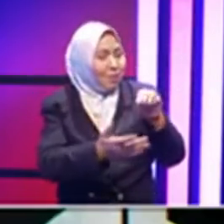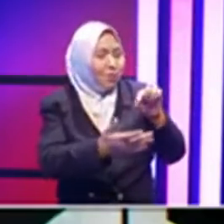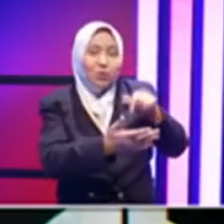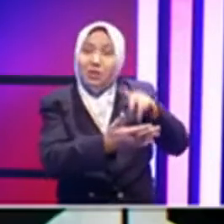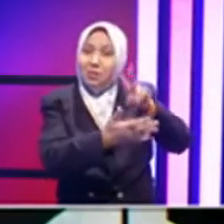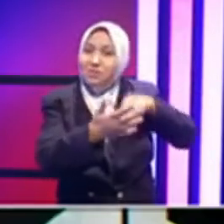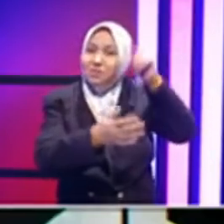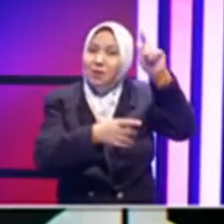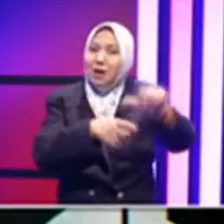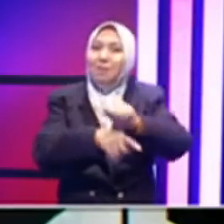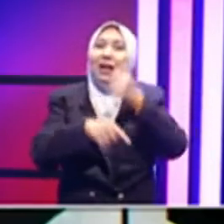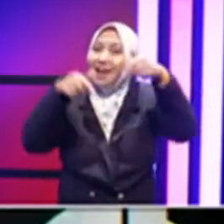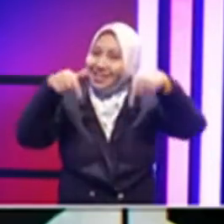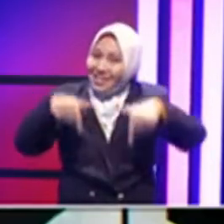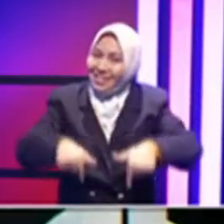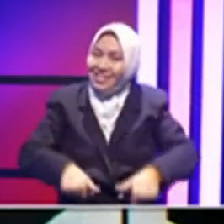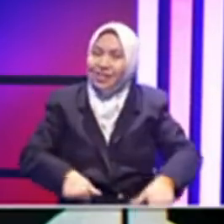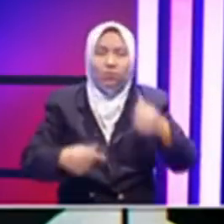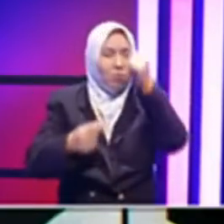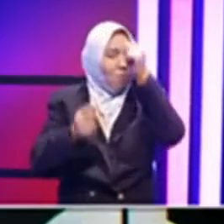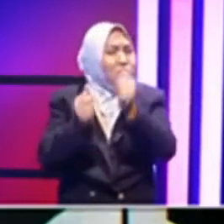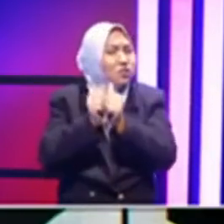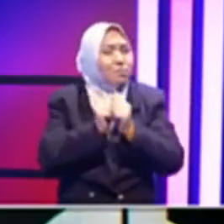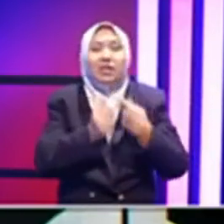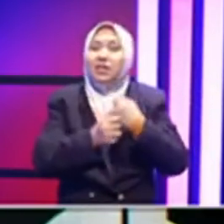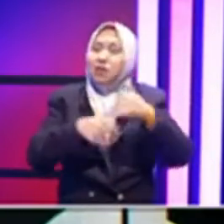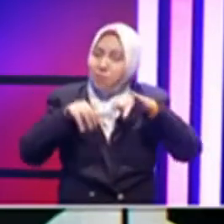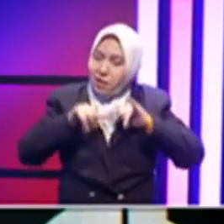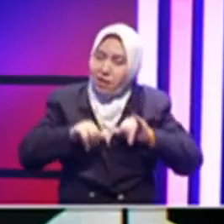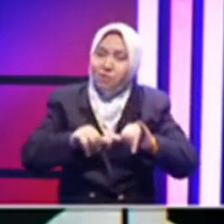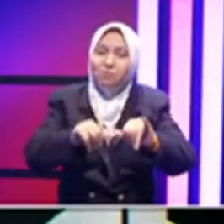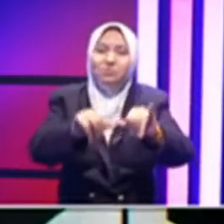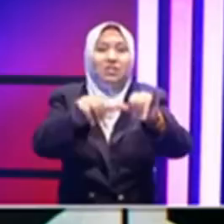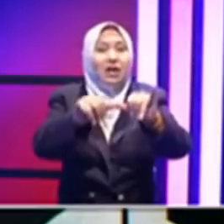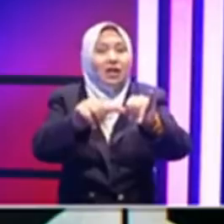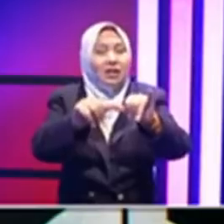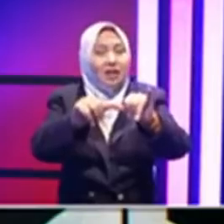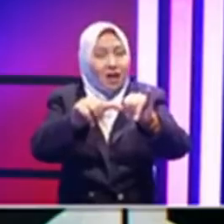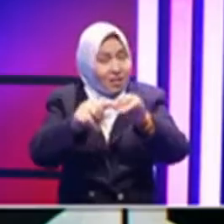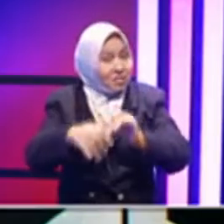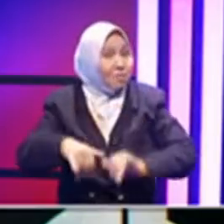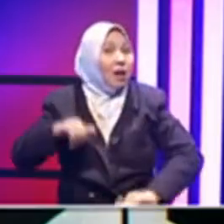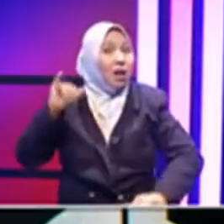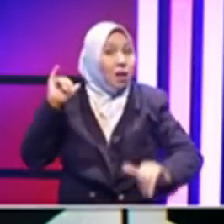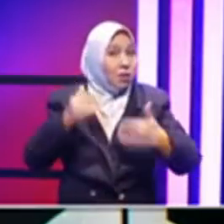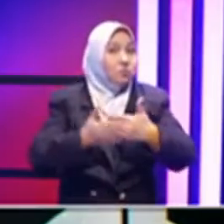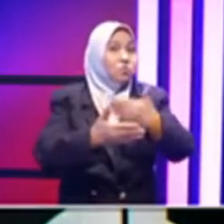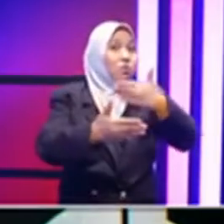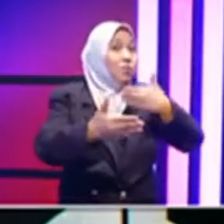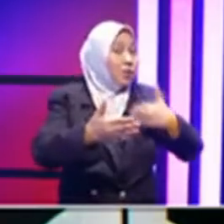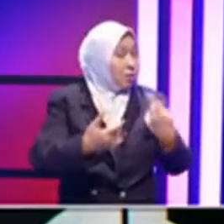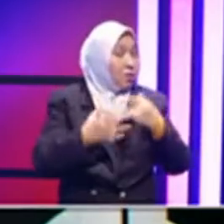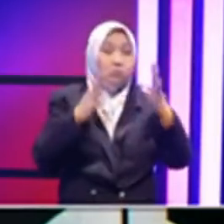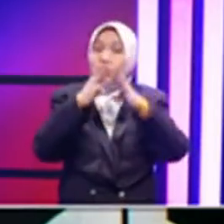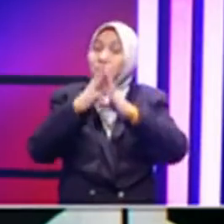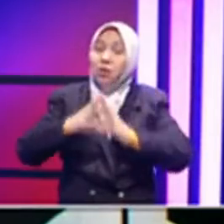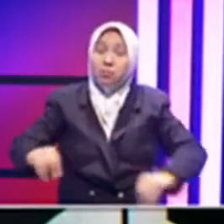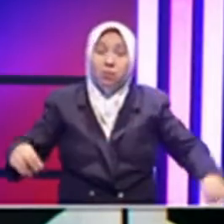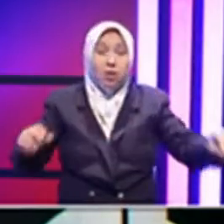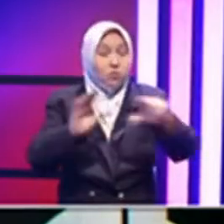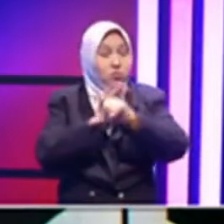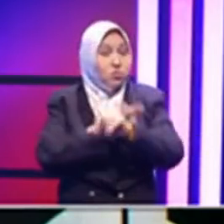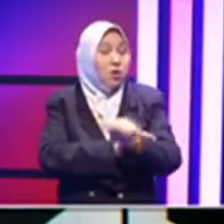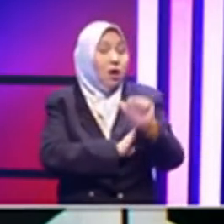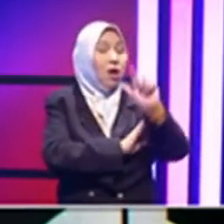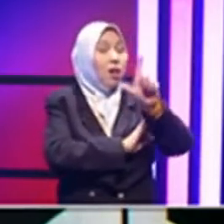faham amal pada hari ini. Untuk sama-sama kita meneruskan sebelum ini ataupun semalam kita sudah pun selesai dengan surah